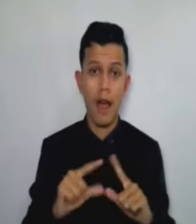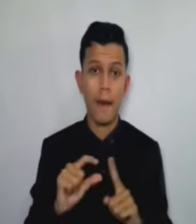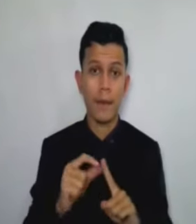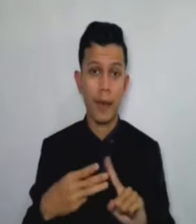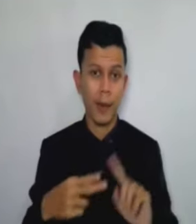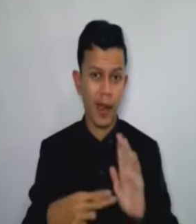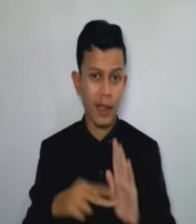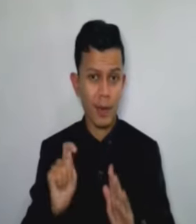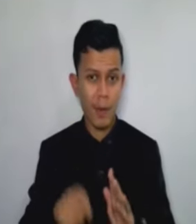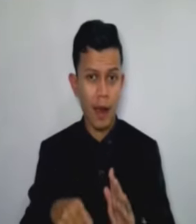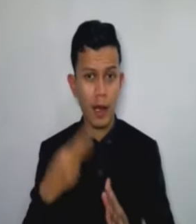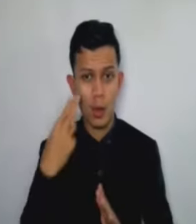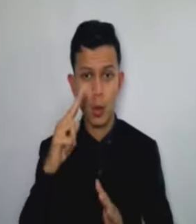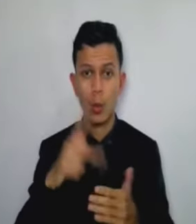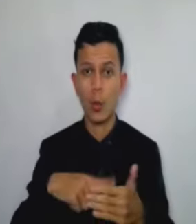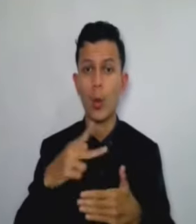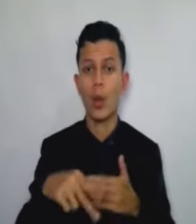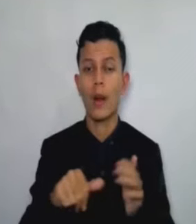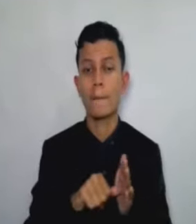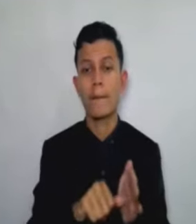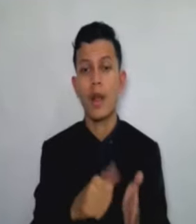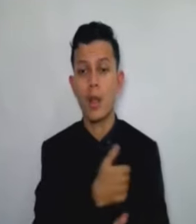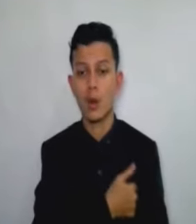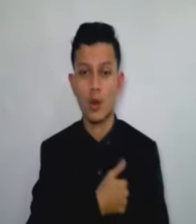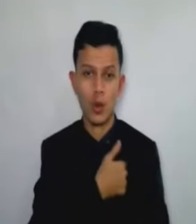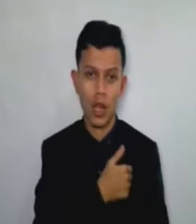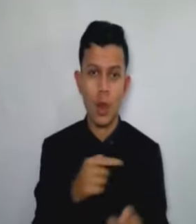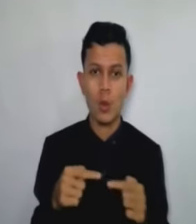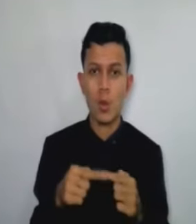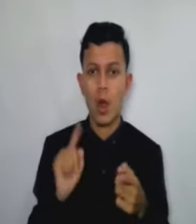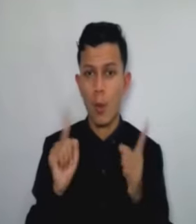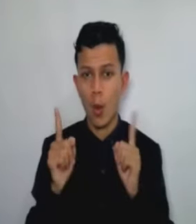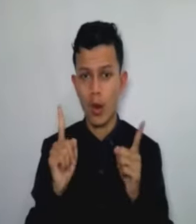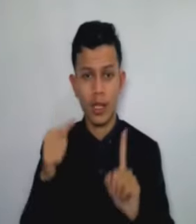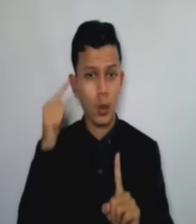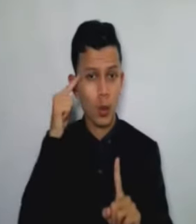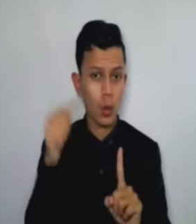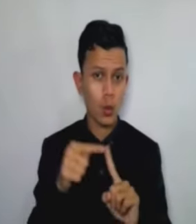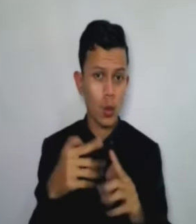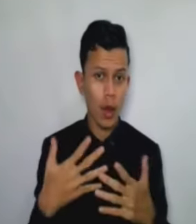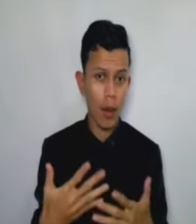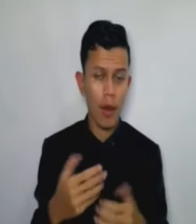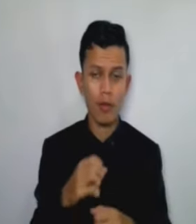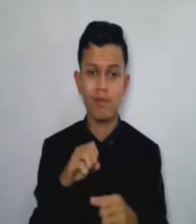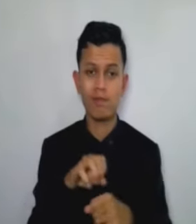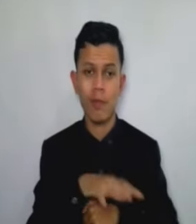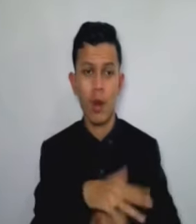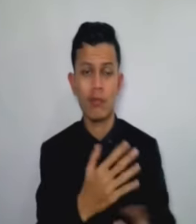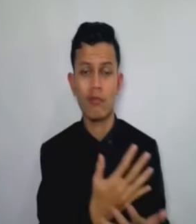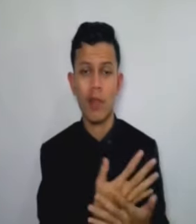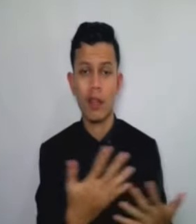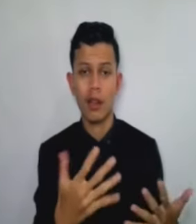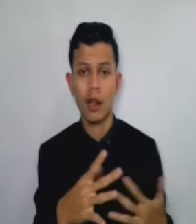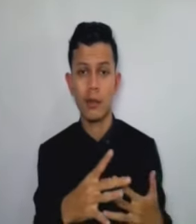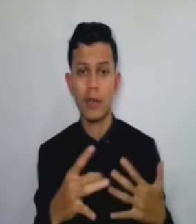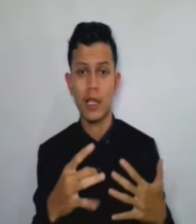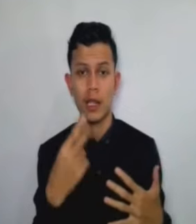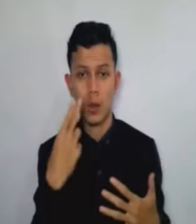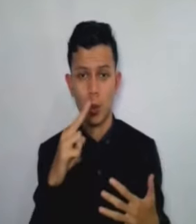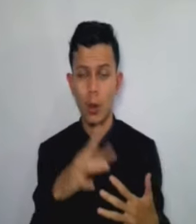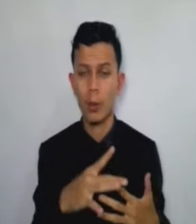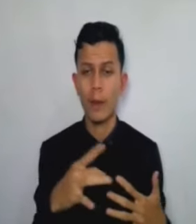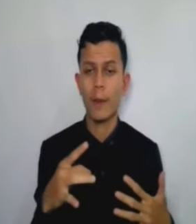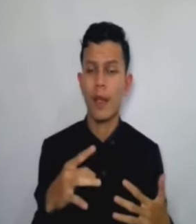yang dipolitisasi dengan tujuan memengaruhi pemilih untuk pemilihan pasangan calon presiden dan wakil presiden nomor